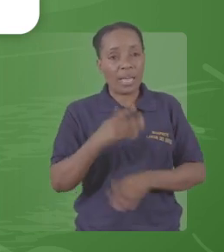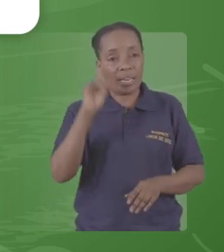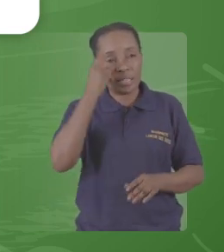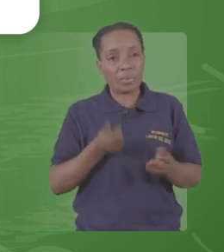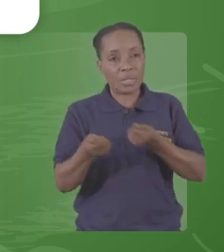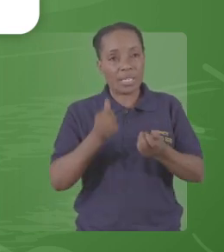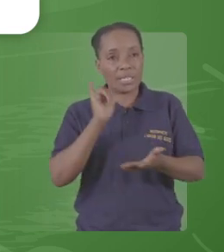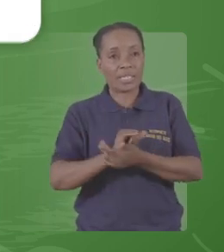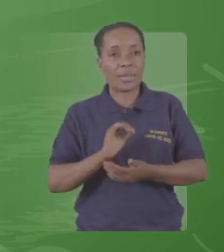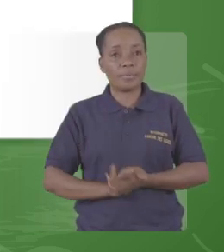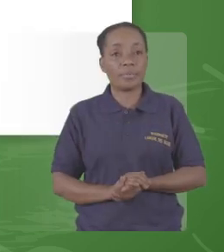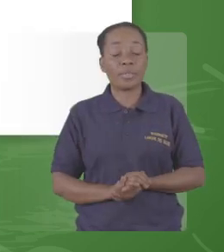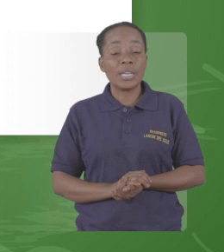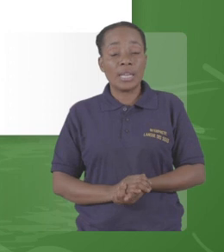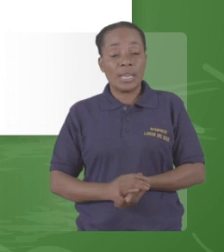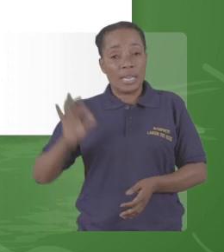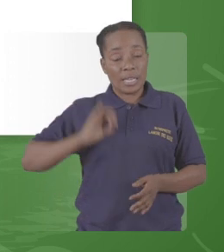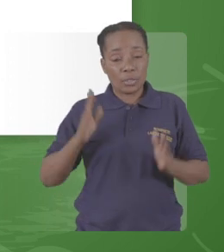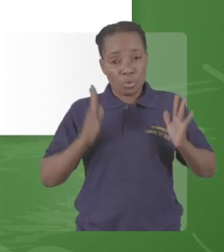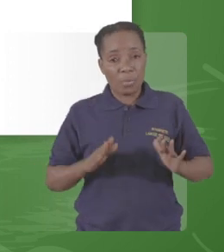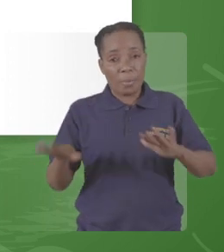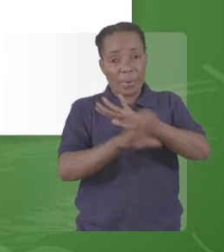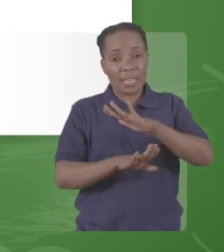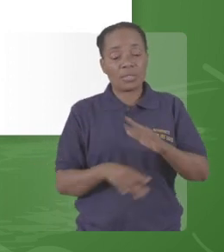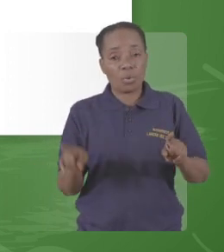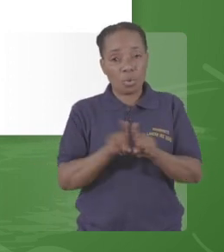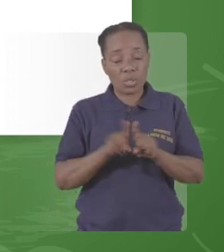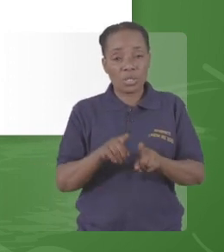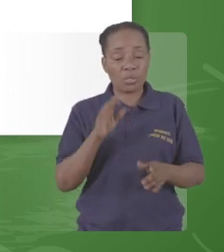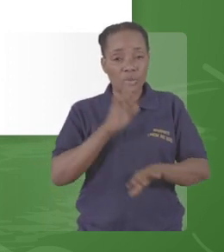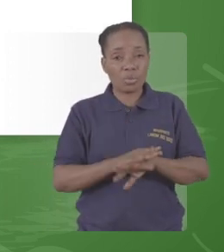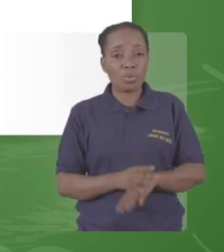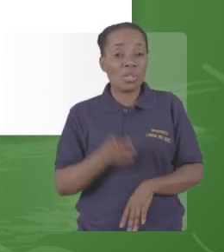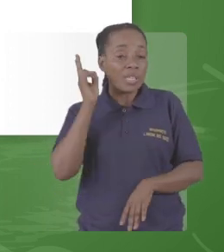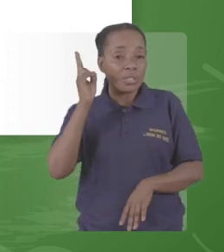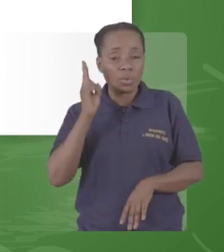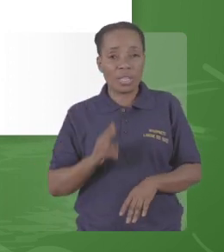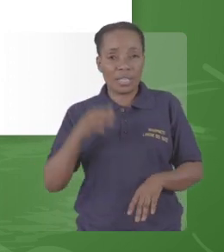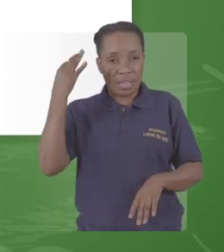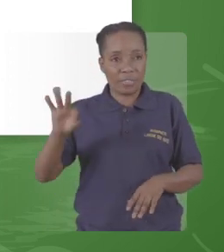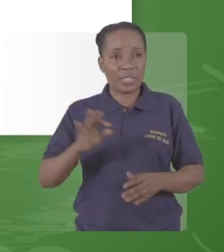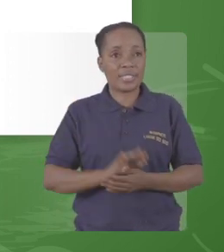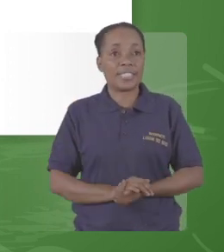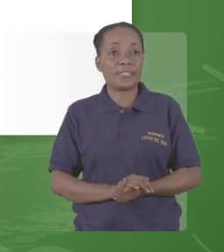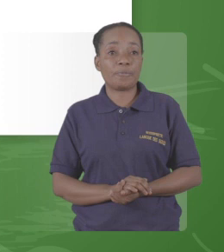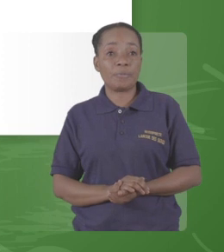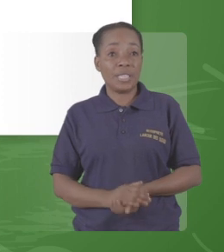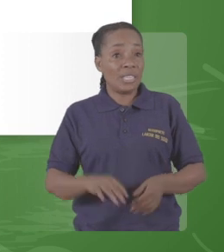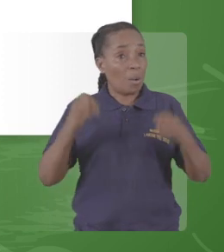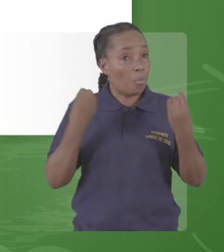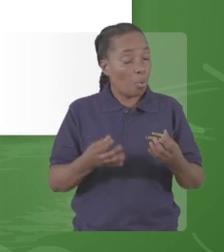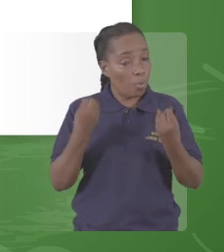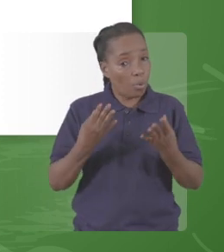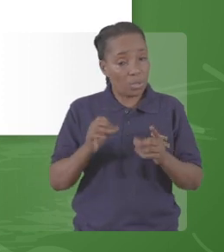des conditions historiques. L'histoire de la France est parsemée de faits et d'événements